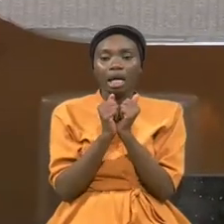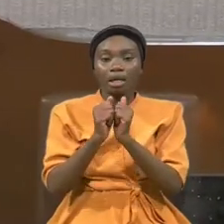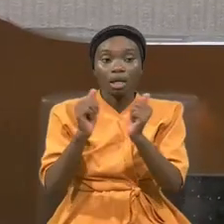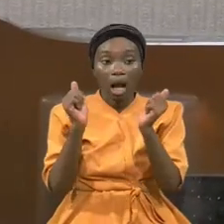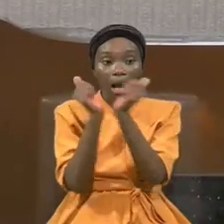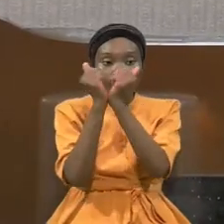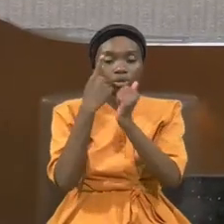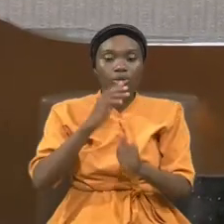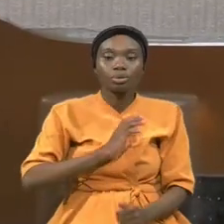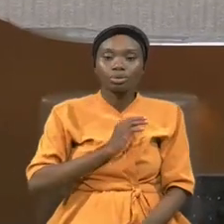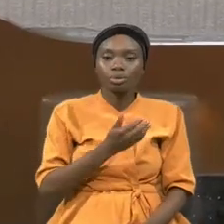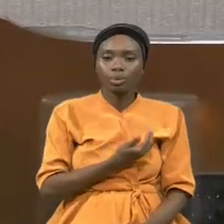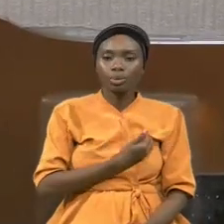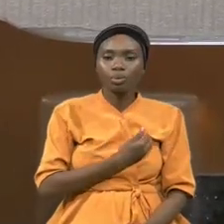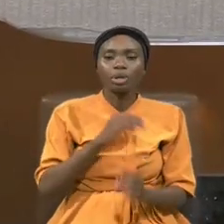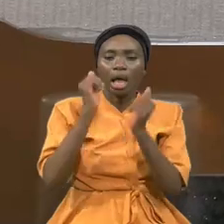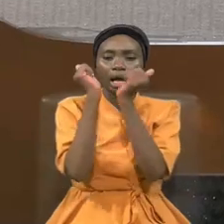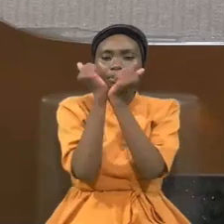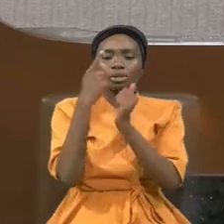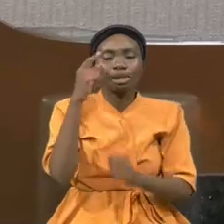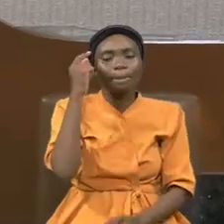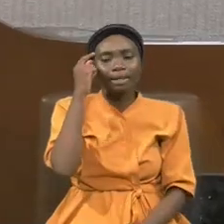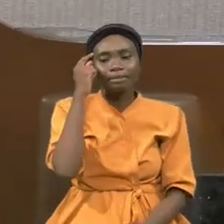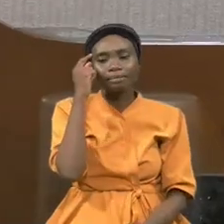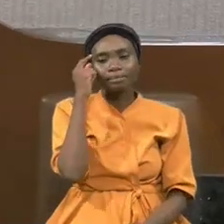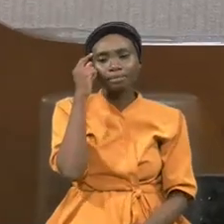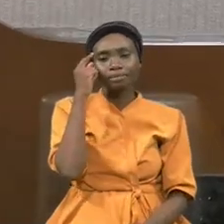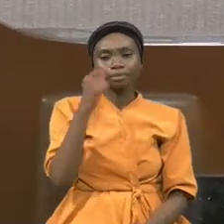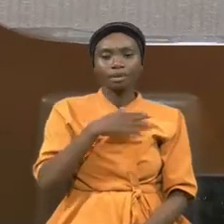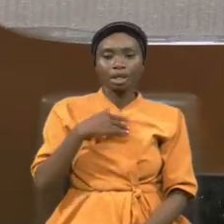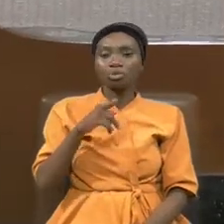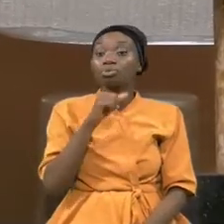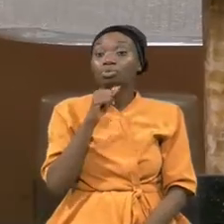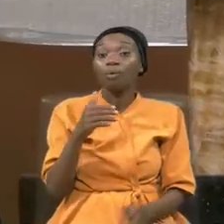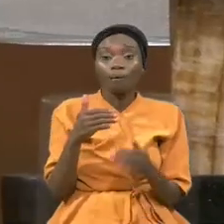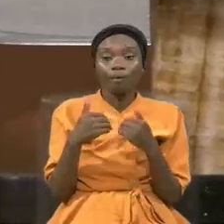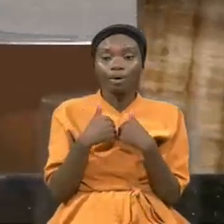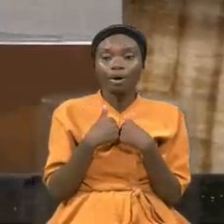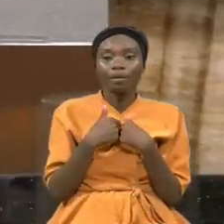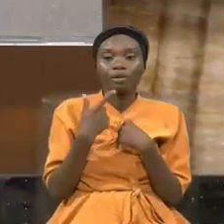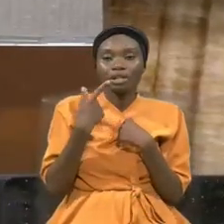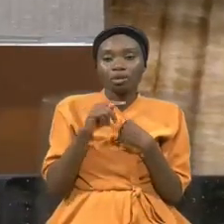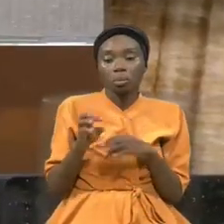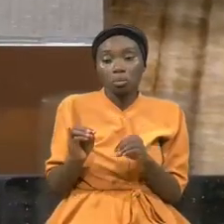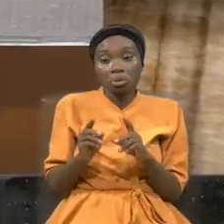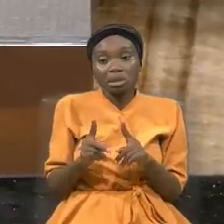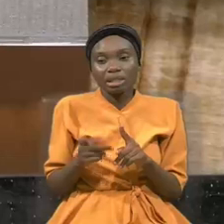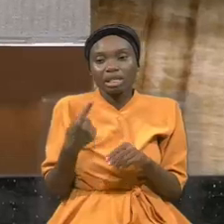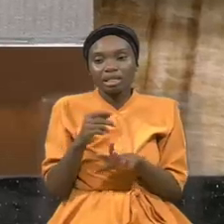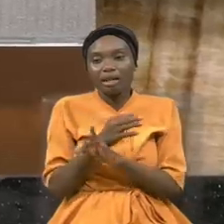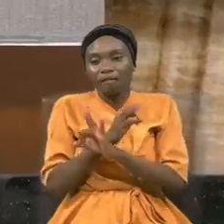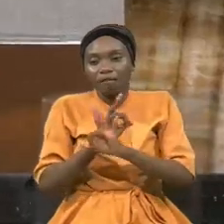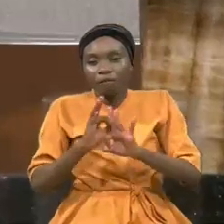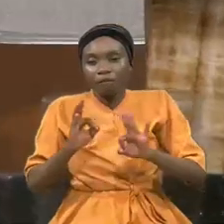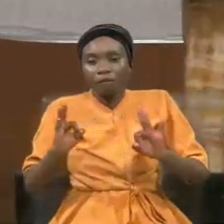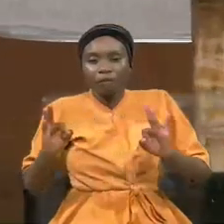qui a servi l'âme, qui a servi l'esprit, et vous n'avez pas l'occasion, la